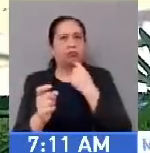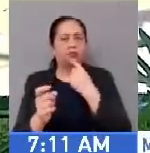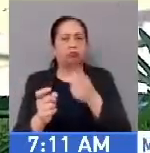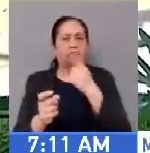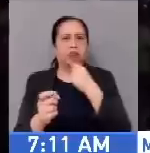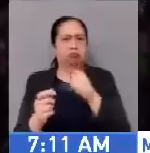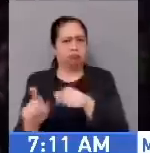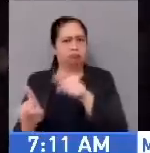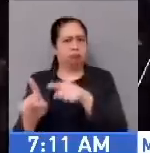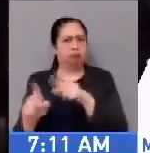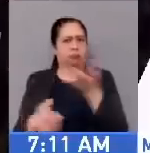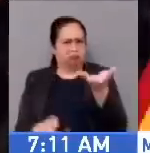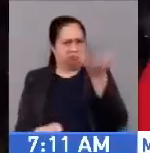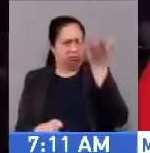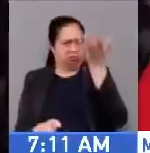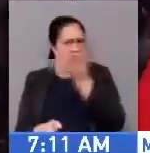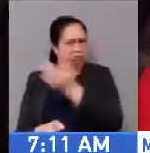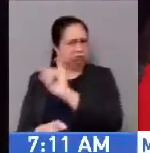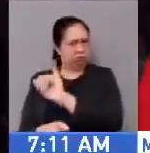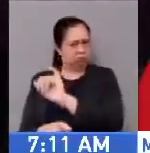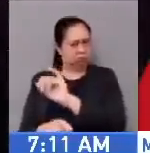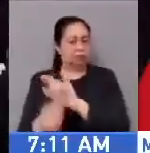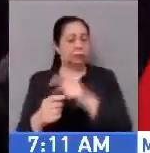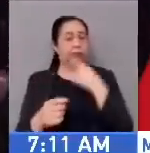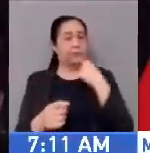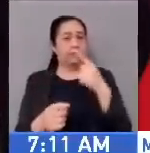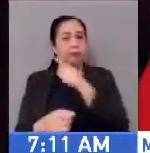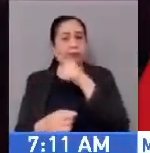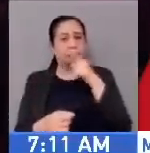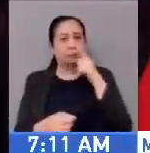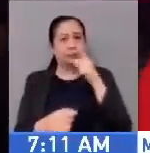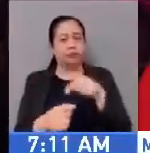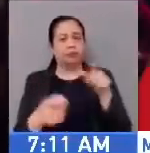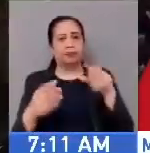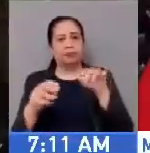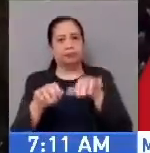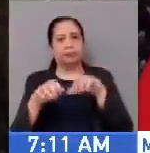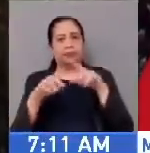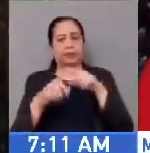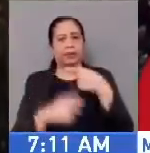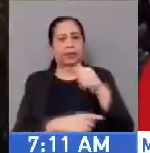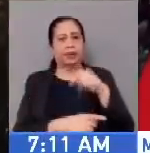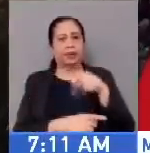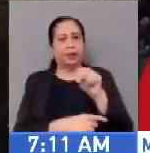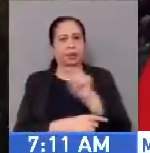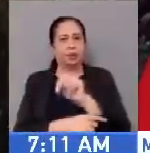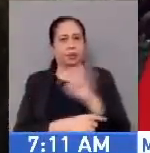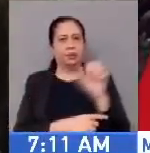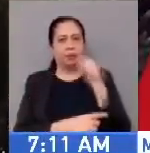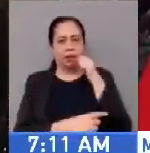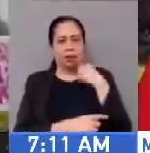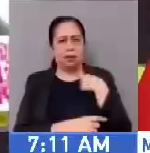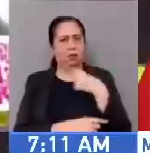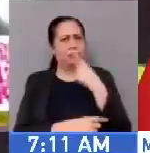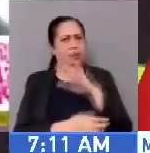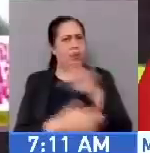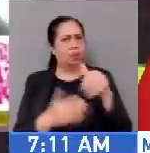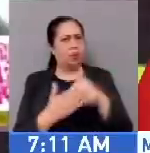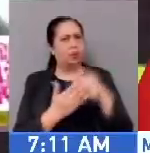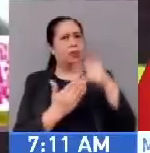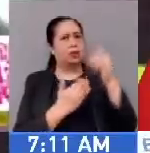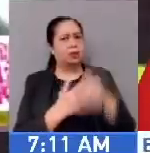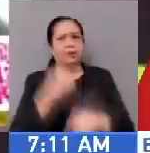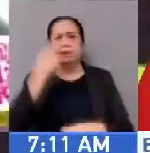elitista. Sinabi ito ni Robredo sa kanilang meeting de avances sa Gapan, Nueva Ecija kahapon. Git niya, lahat ng kanyang mga proyekto ay para sa